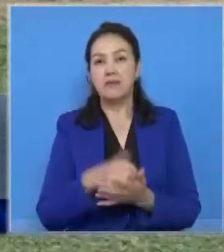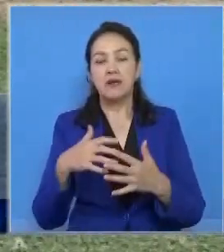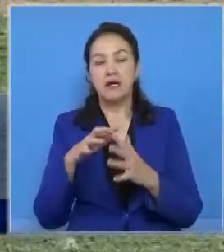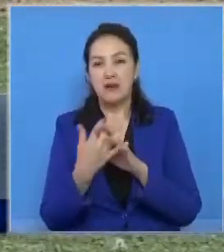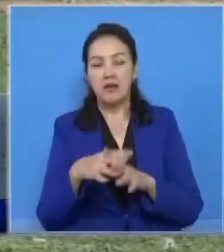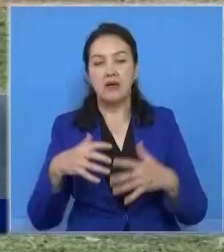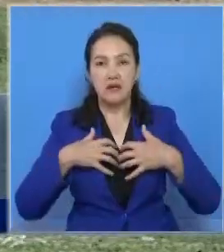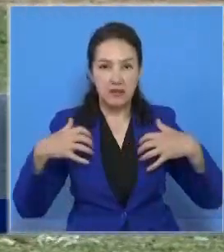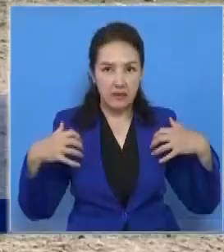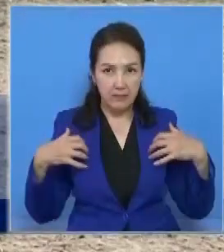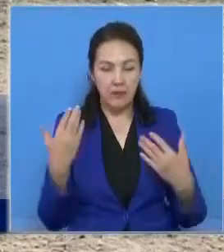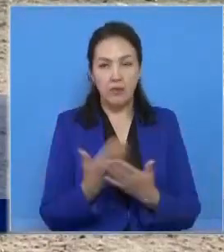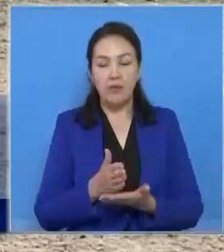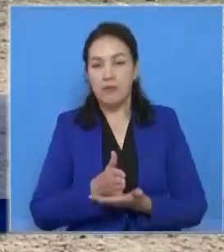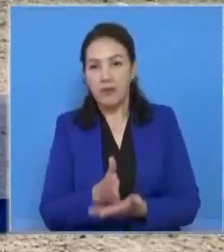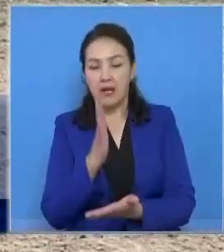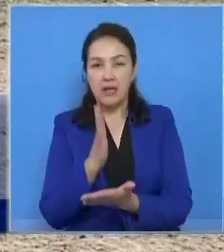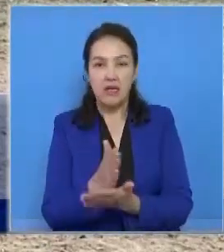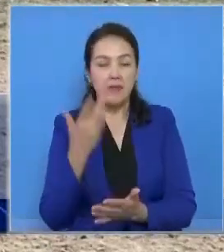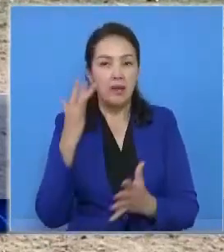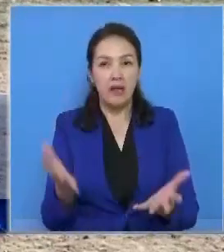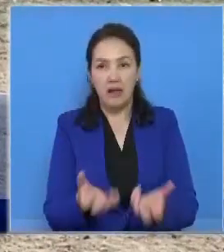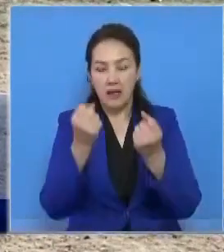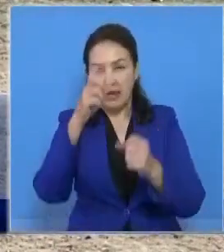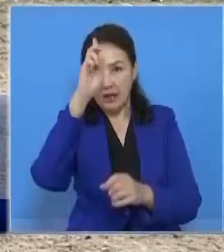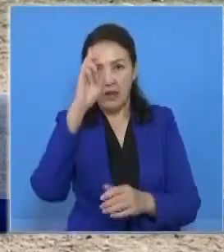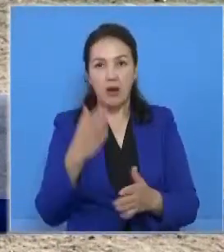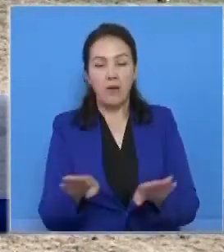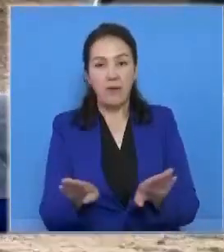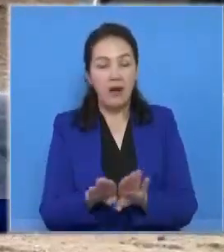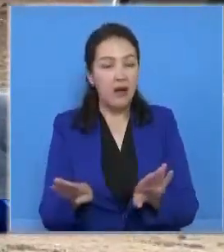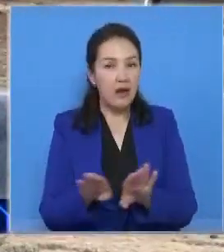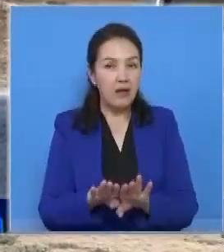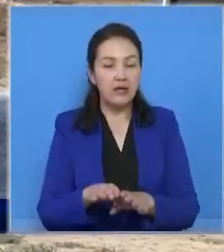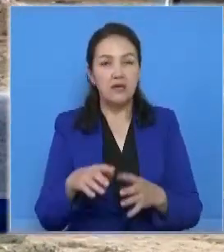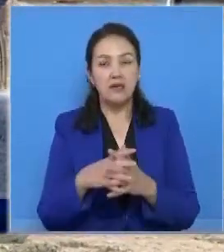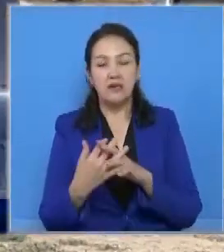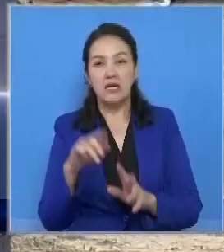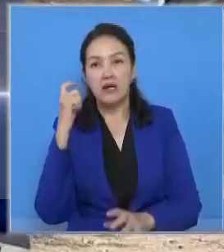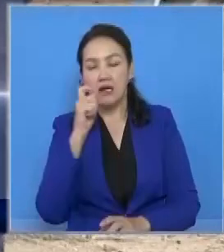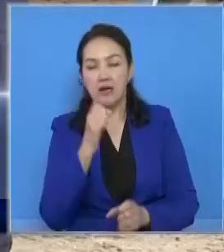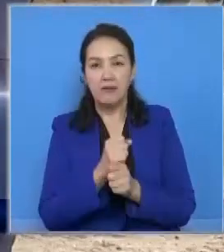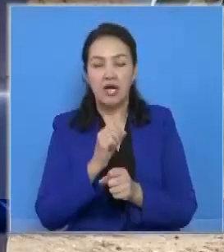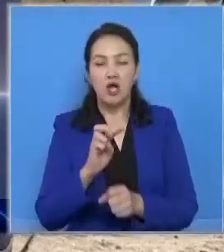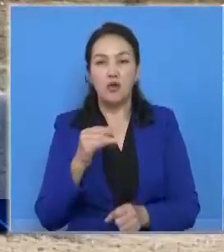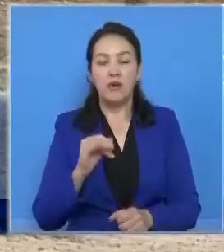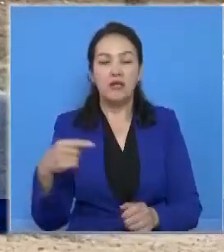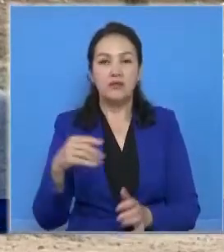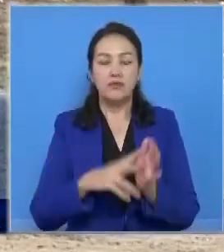населения является животноводство. В этом направлении есть постоянная поддержка со стороны государства. Так, крестьянское хозяйство, действующее в Карабулаке,